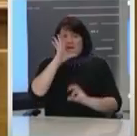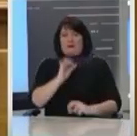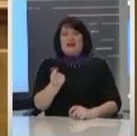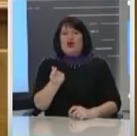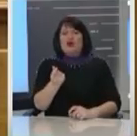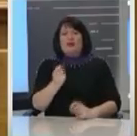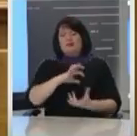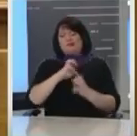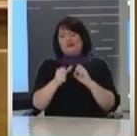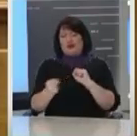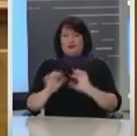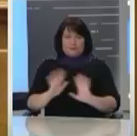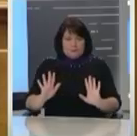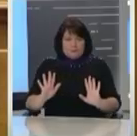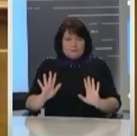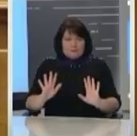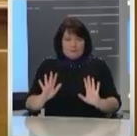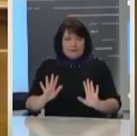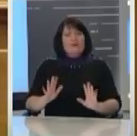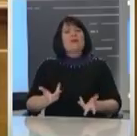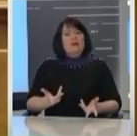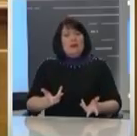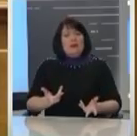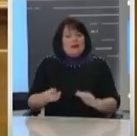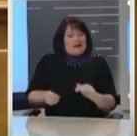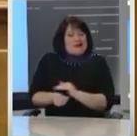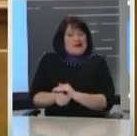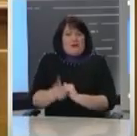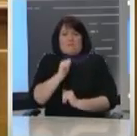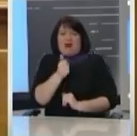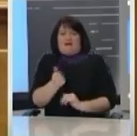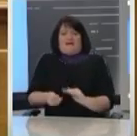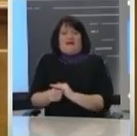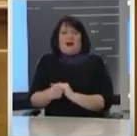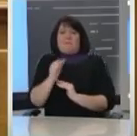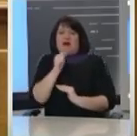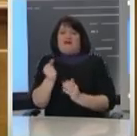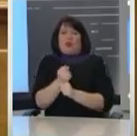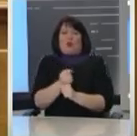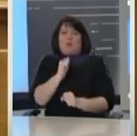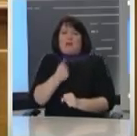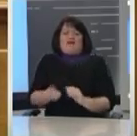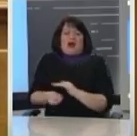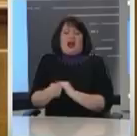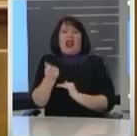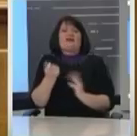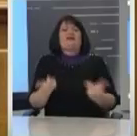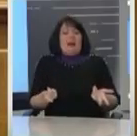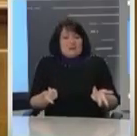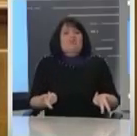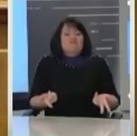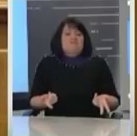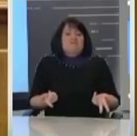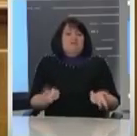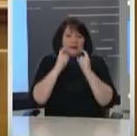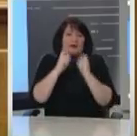οικονομία, ενθαρρύνοντας τελικά τις αδήλωτες αποδοχές, αλλά και τη μαύρη εργασία. Διότι εκεί καταλήγουν, θέλοντας